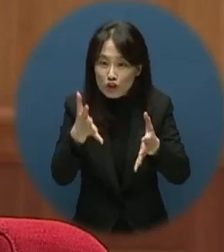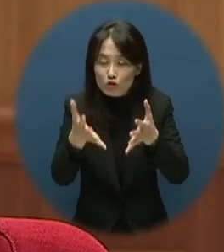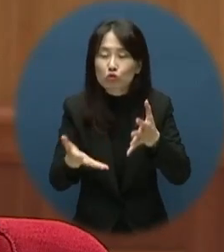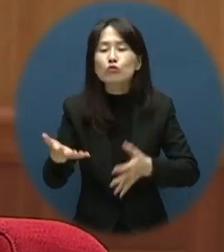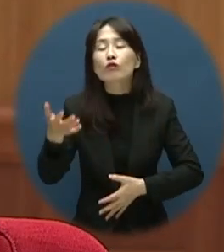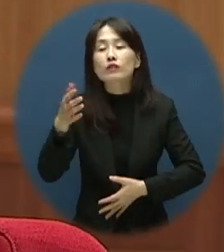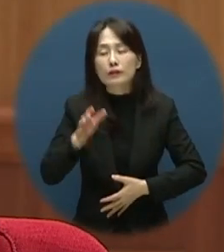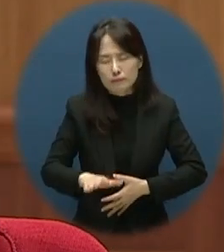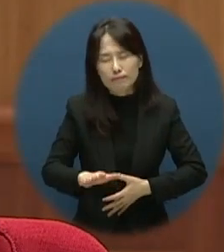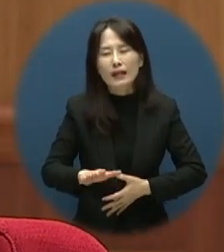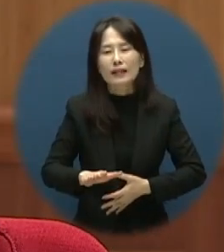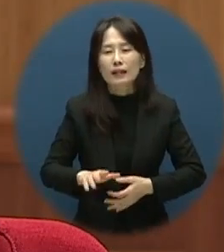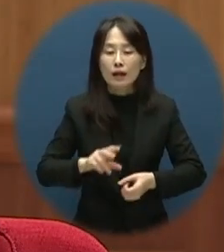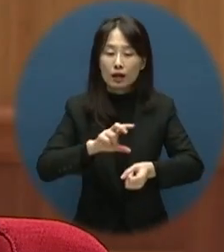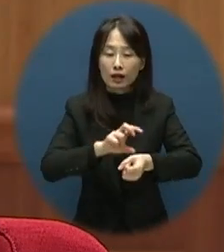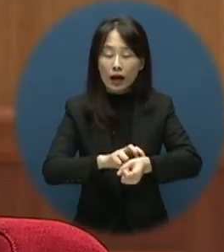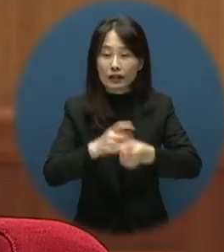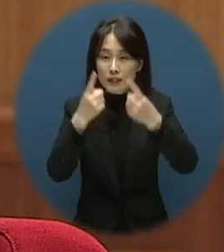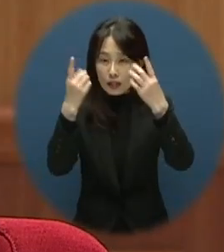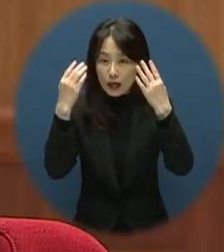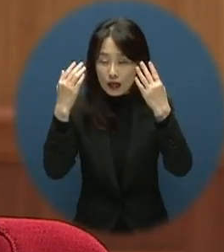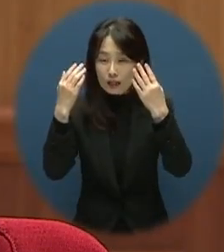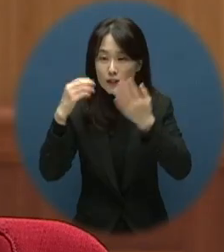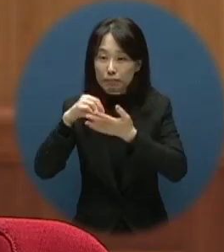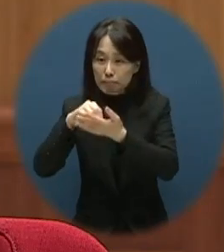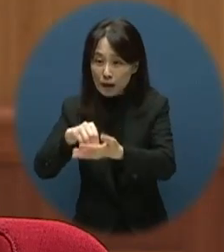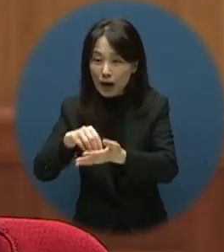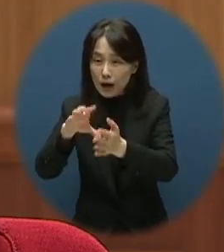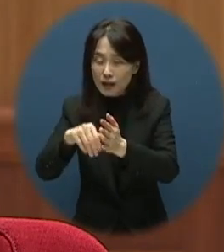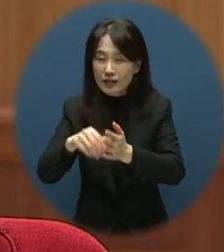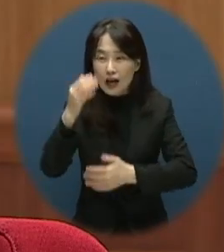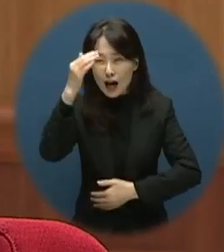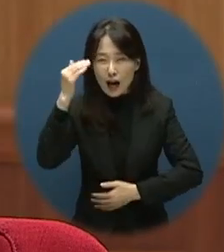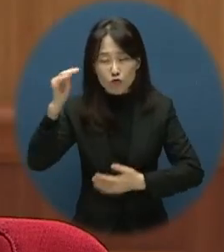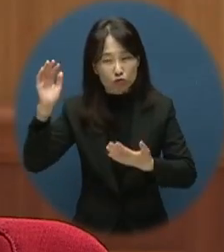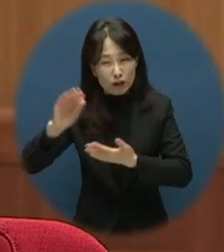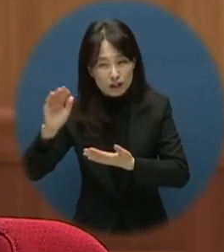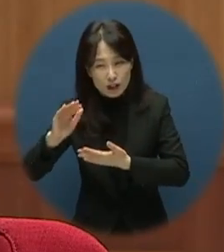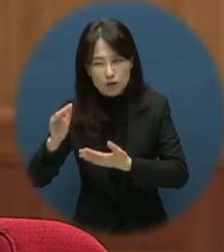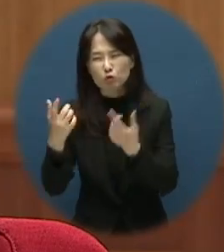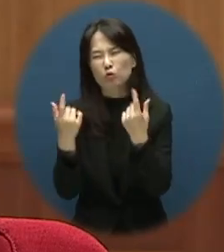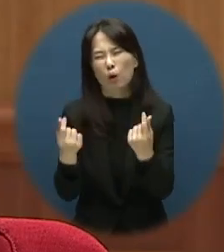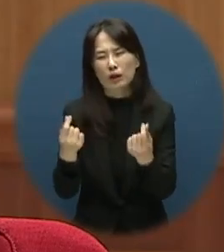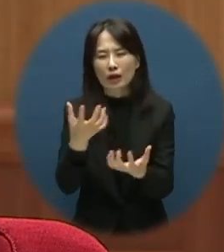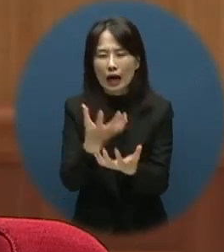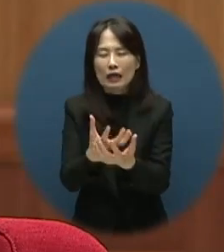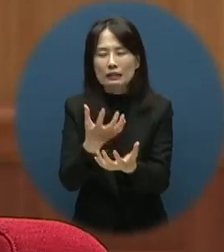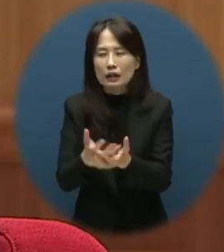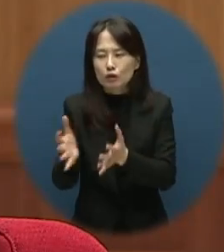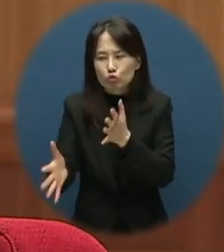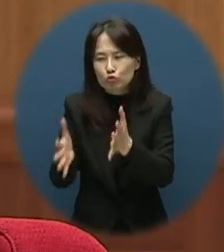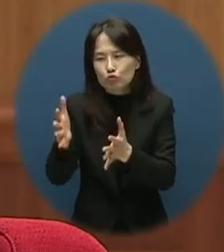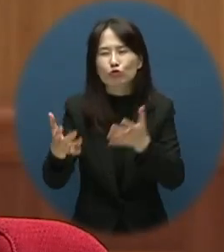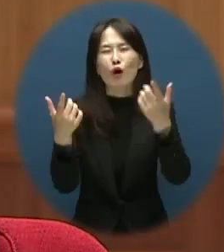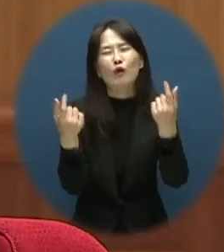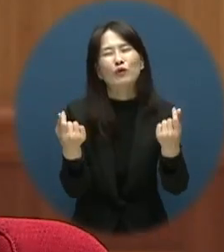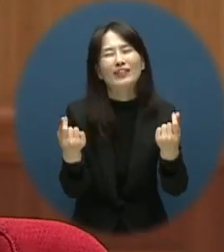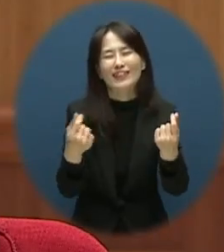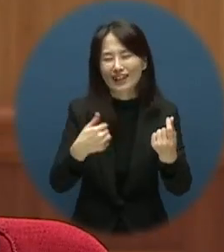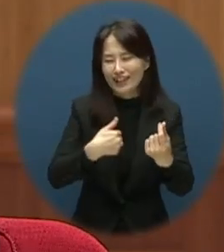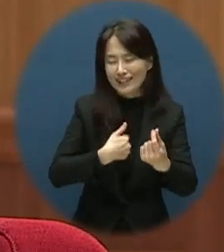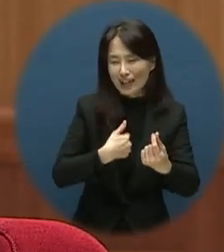한의대 들어가면은 사실상 그 한국 학생도 그때는 시작 단계에서 한국 한자 실력 그렇게 좋지는